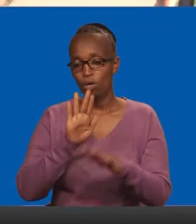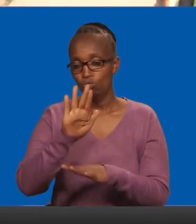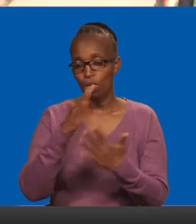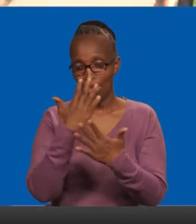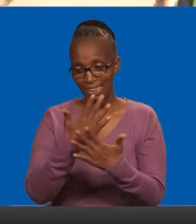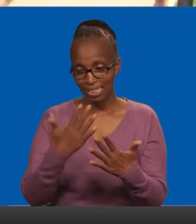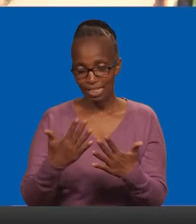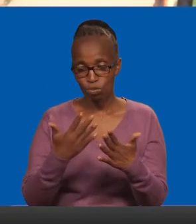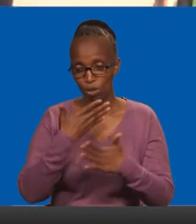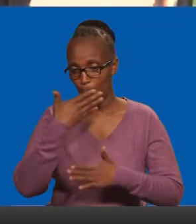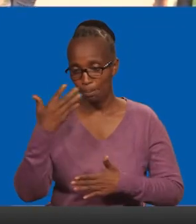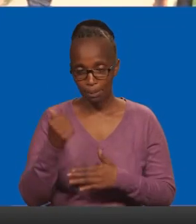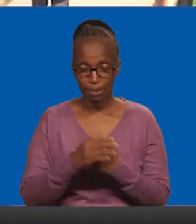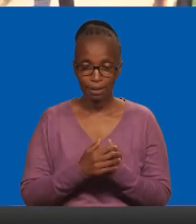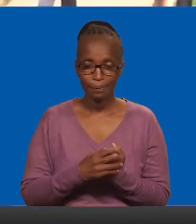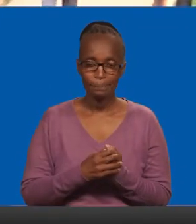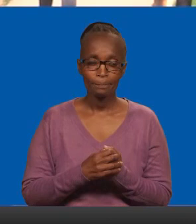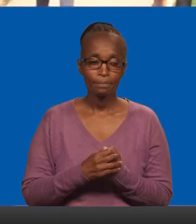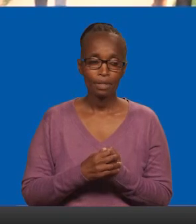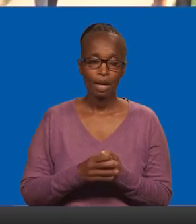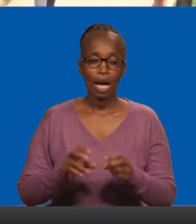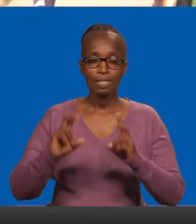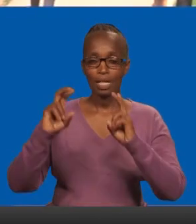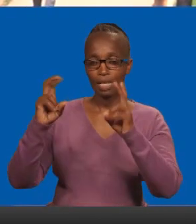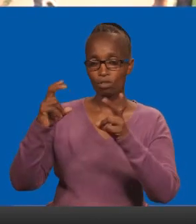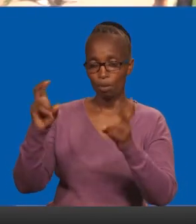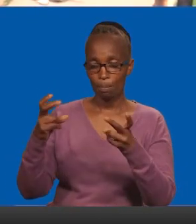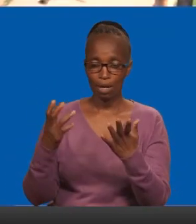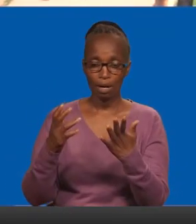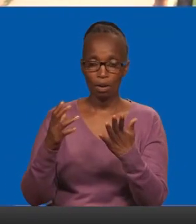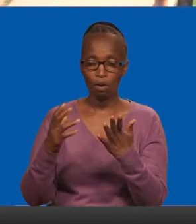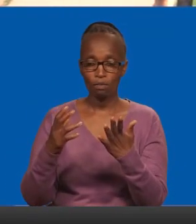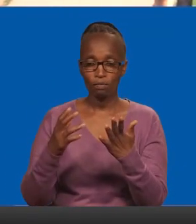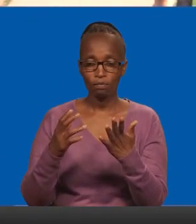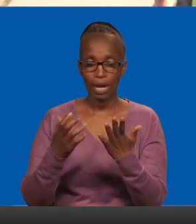ya maisha likizidi kuwa donda sugu kwa Wakenya, baadhi wanahisi mwaka